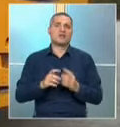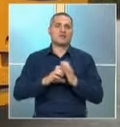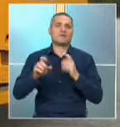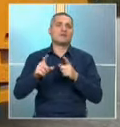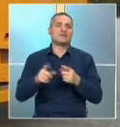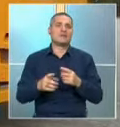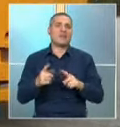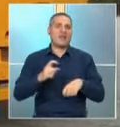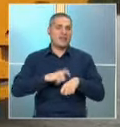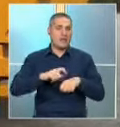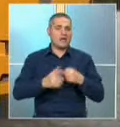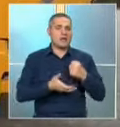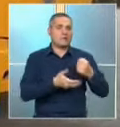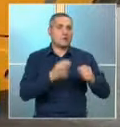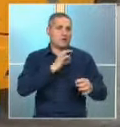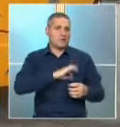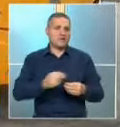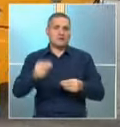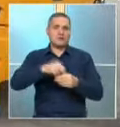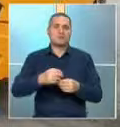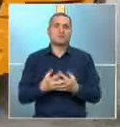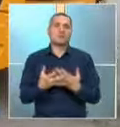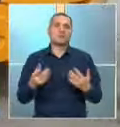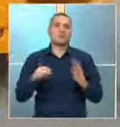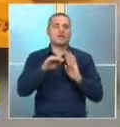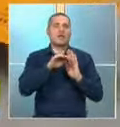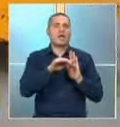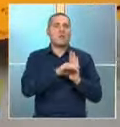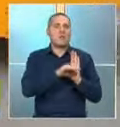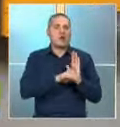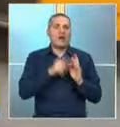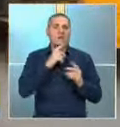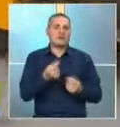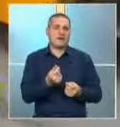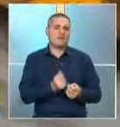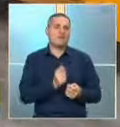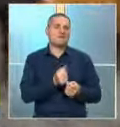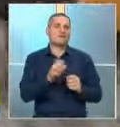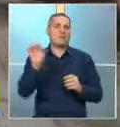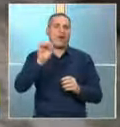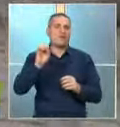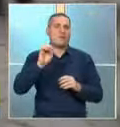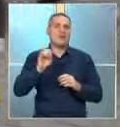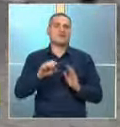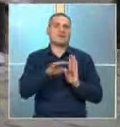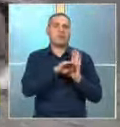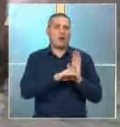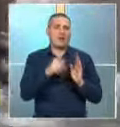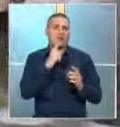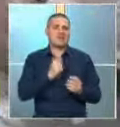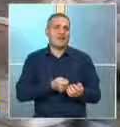делегиран бюджет. Да. Успявате ли да участвате по различни програми за финансиране, по европейски програми или